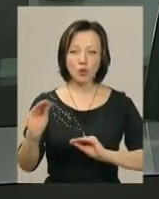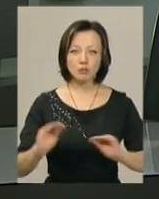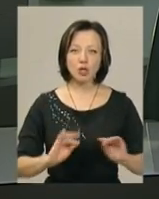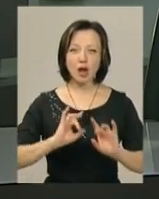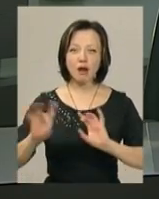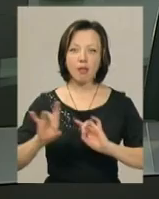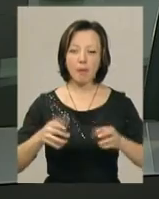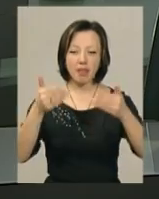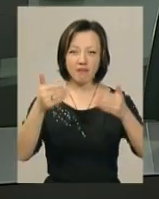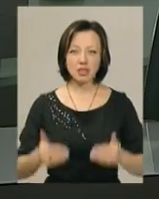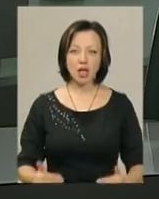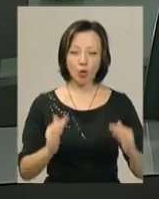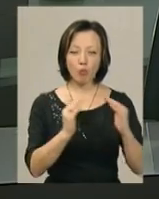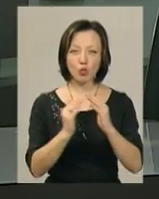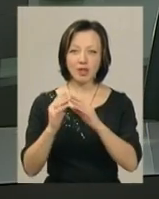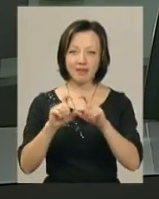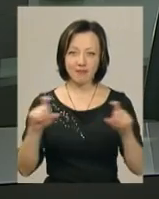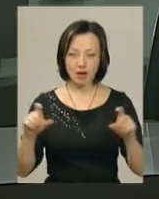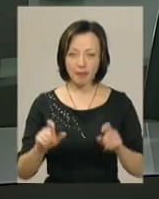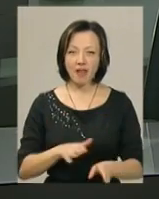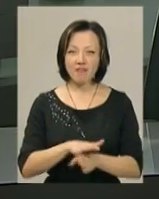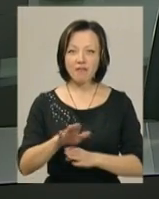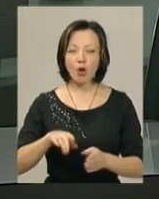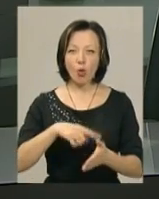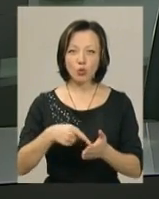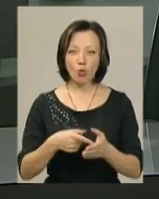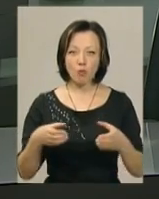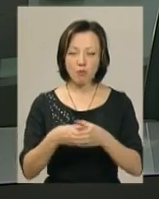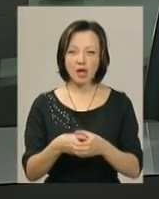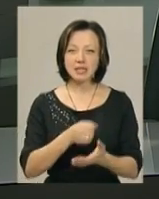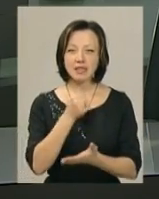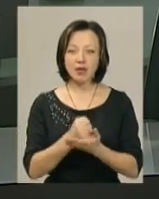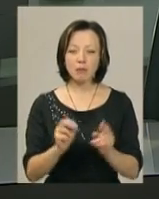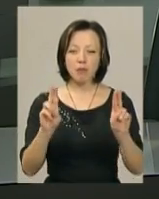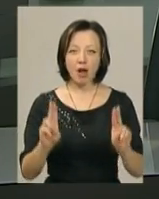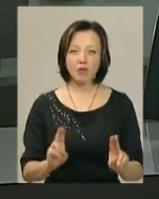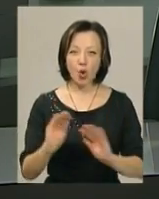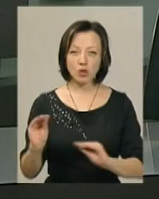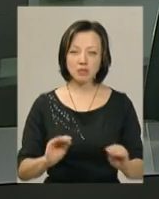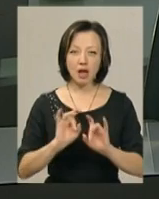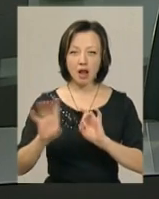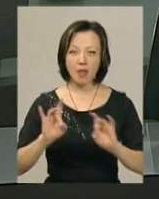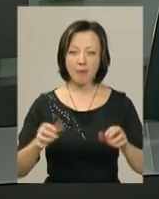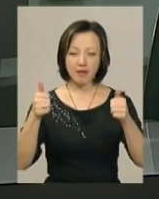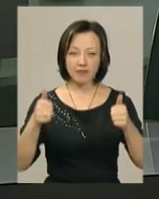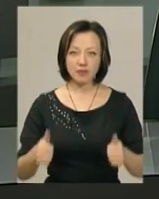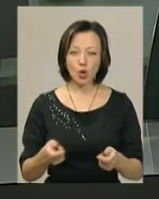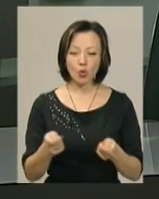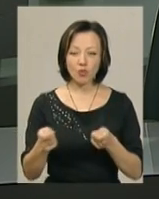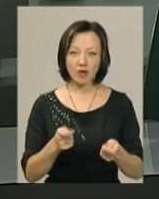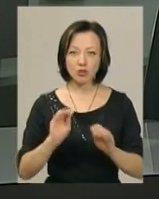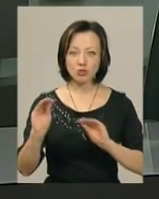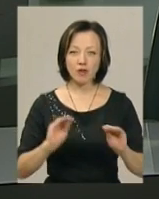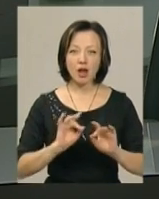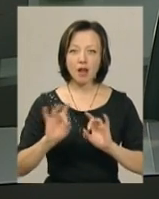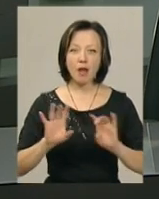реклами на фасадах будівель. Зокрема, виконком затвердив правила розміщення рекламних вивісок. Регулюватиме розташування реклами